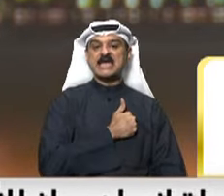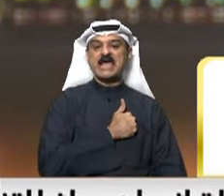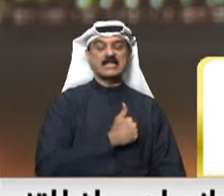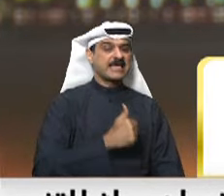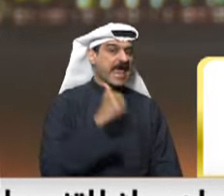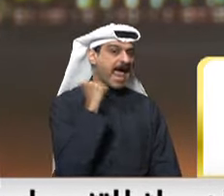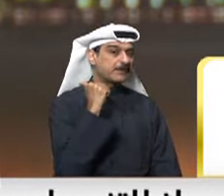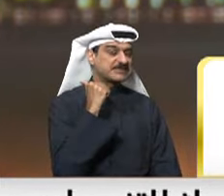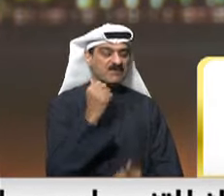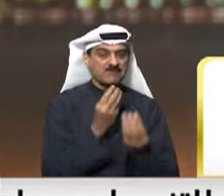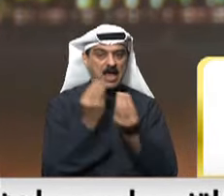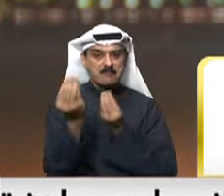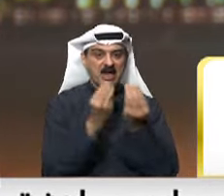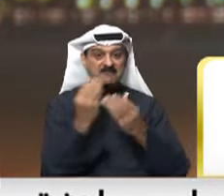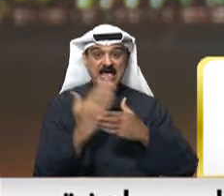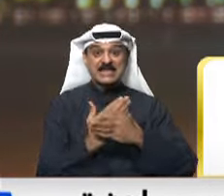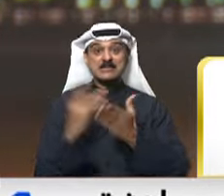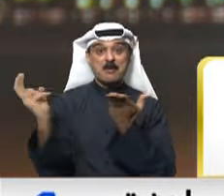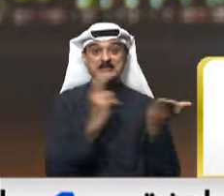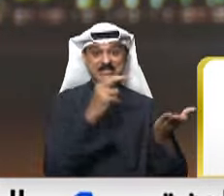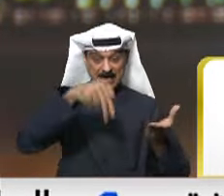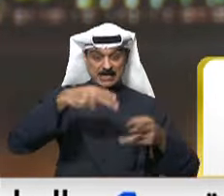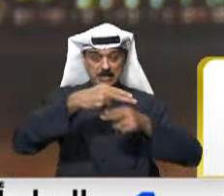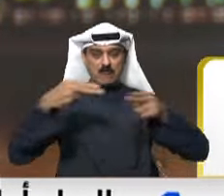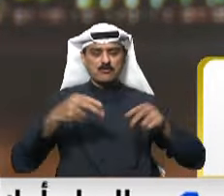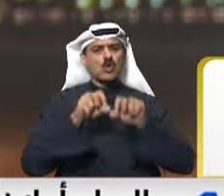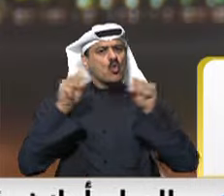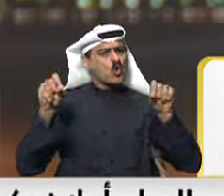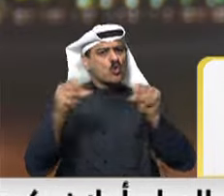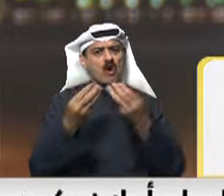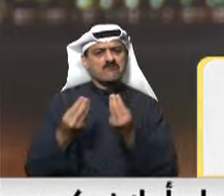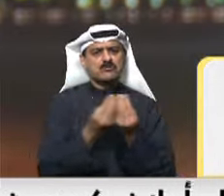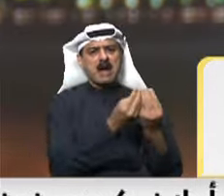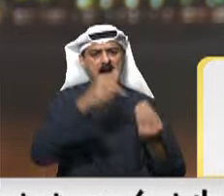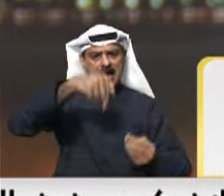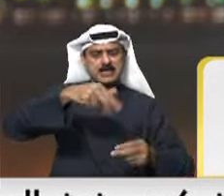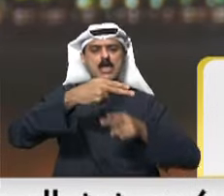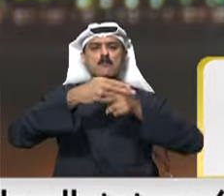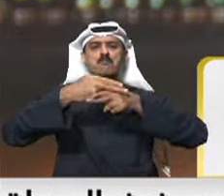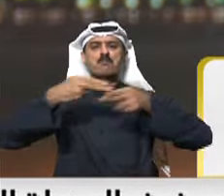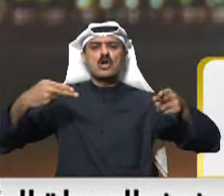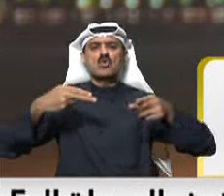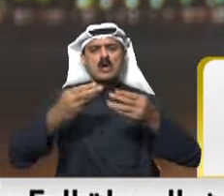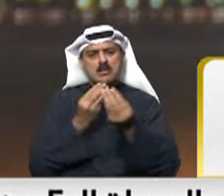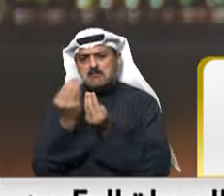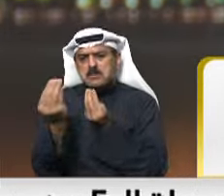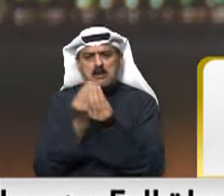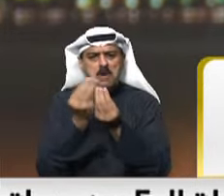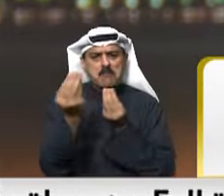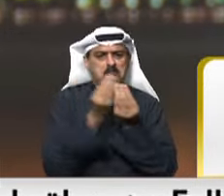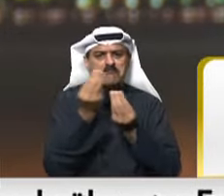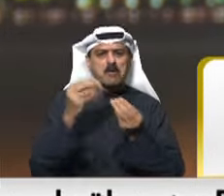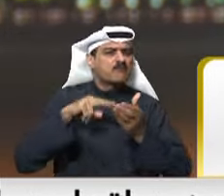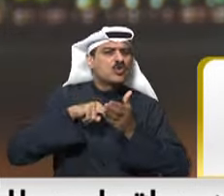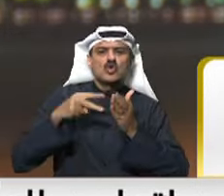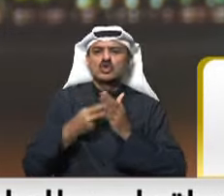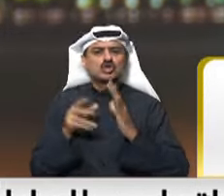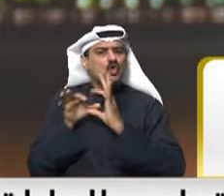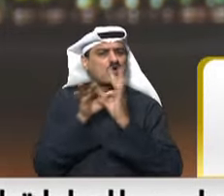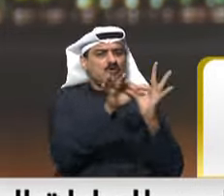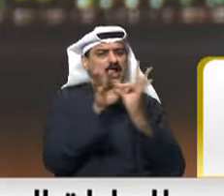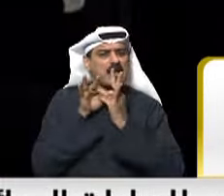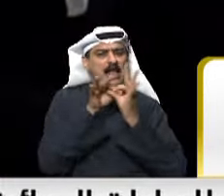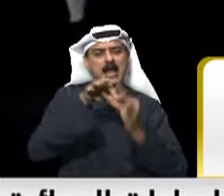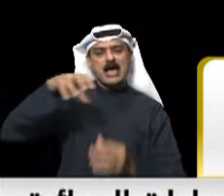جولي بمناسبة زيارتها الرسمية والوفد المرافق إلى دولة الكويت مجمل أوجه العلاقات الوثيقة التي